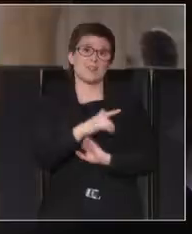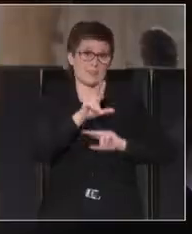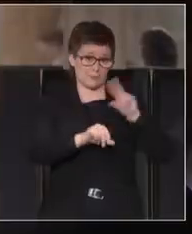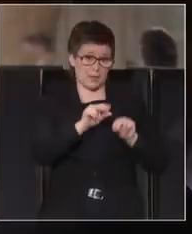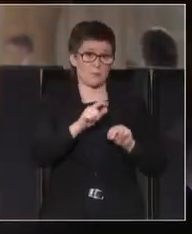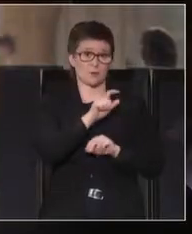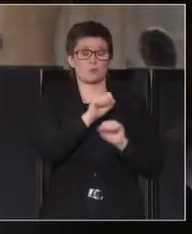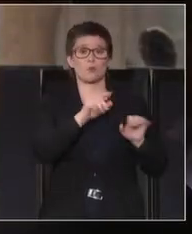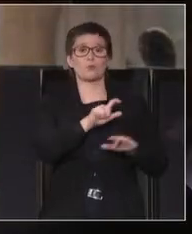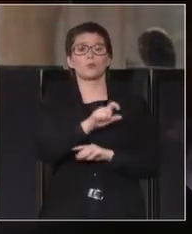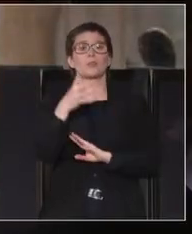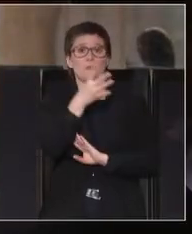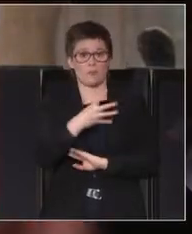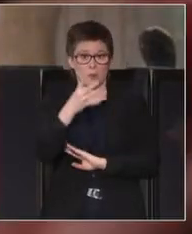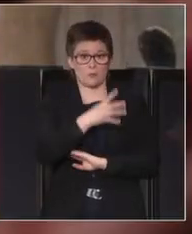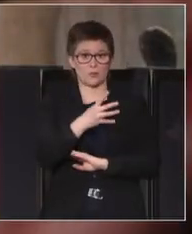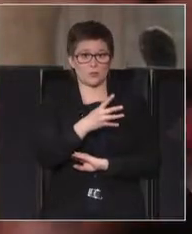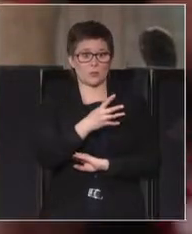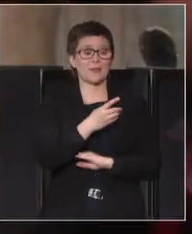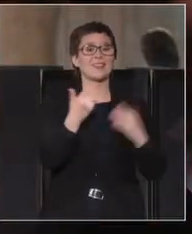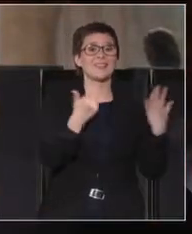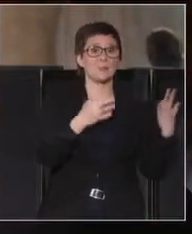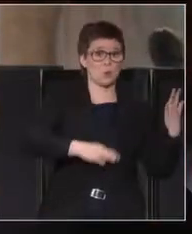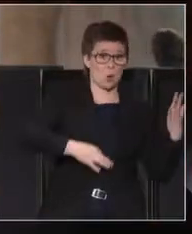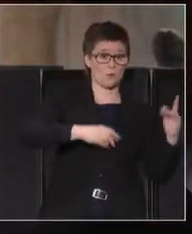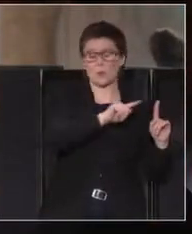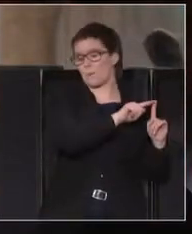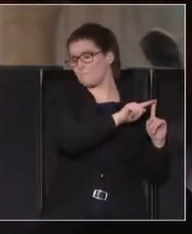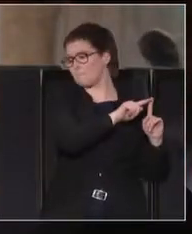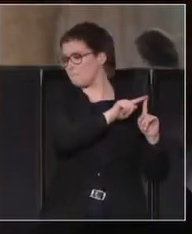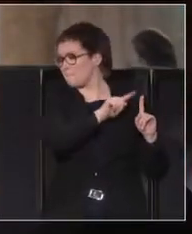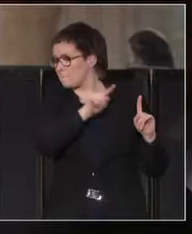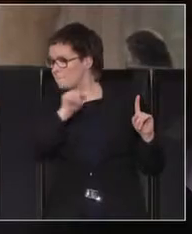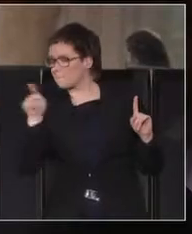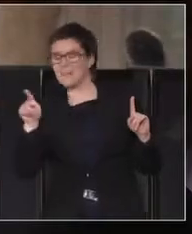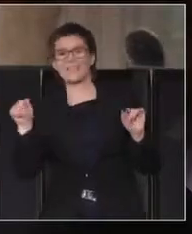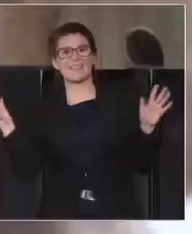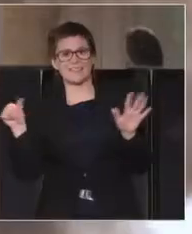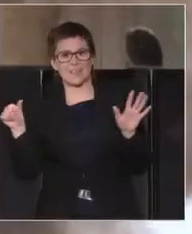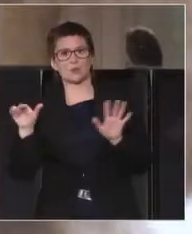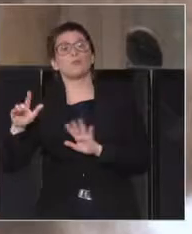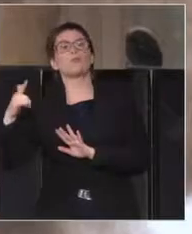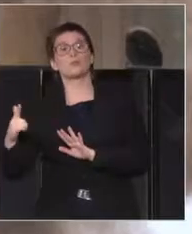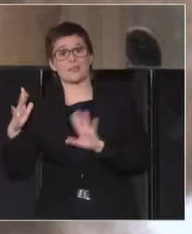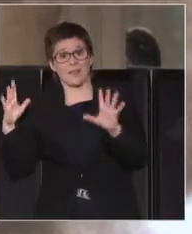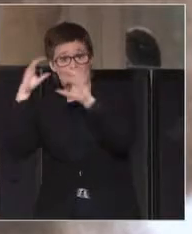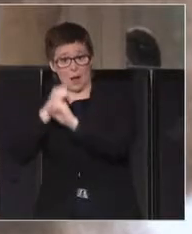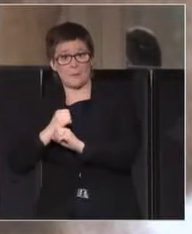1944 von 7 Uhr morgens bis 18.25 Uhr